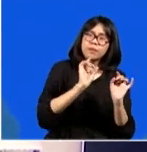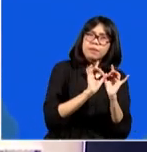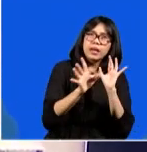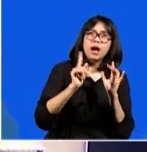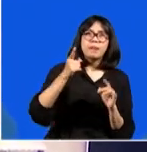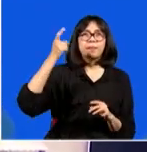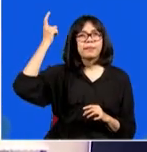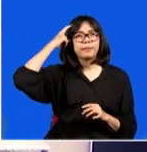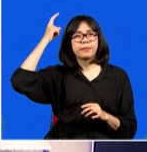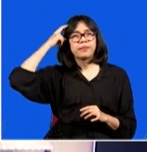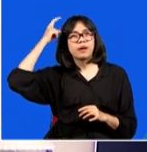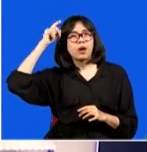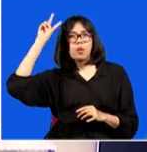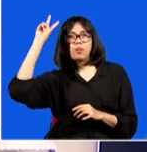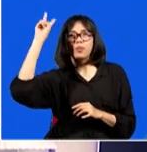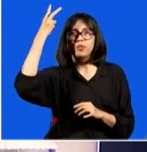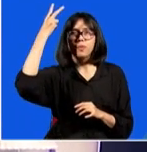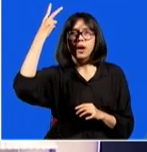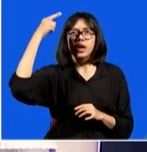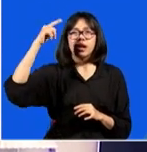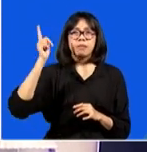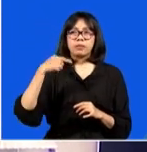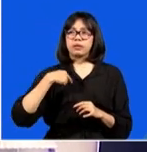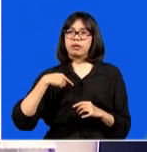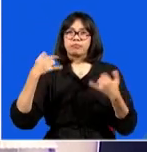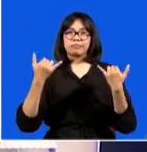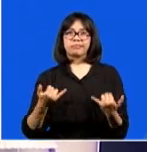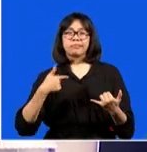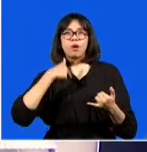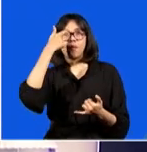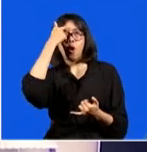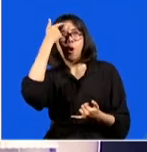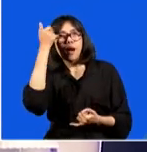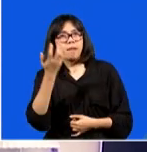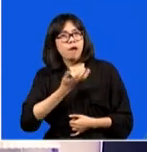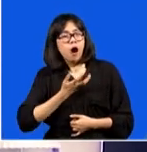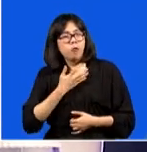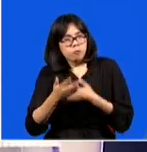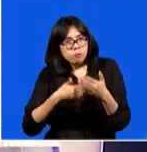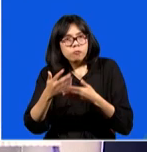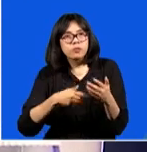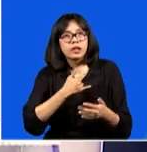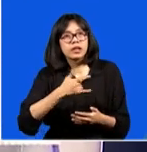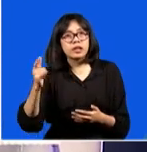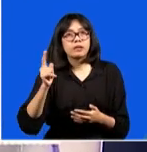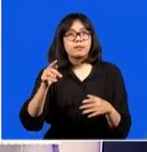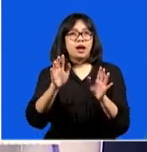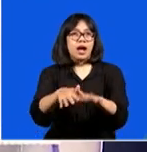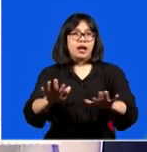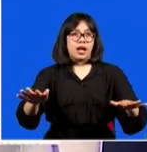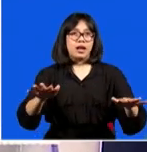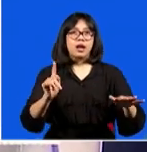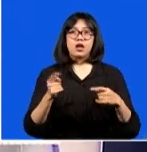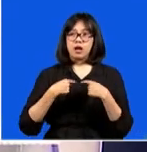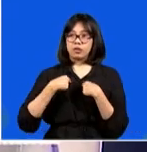saya jadi berubah bahwa saya harus terus belajar karena anak-anak ini dapat belajar dapat mengerti Ketika saya